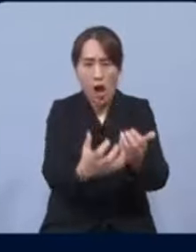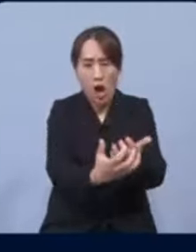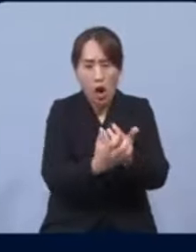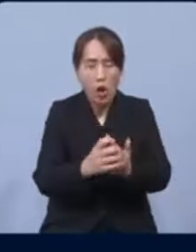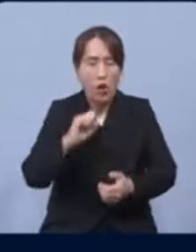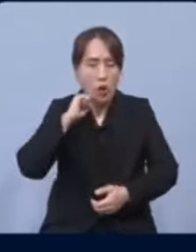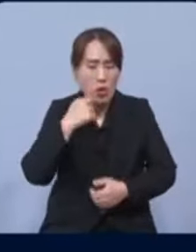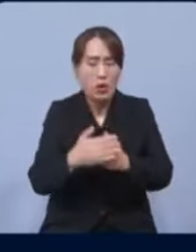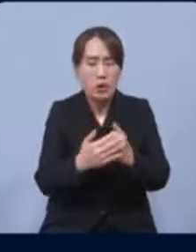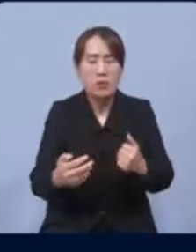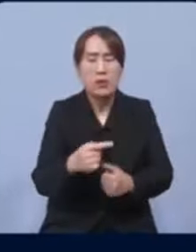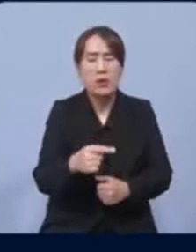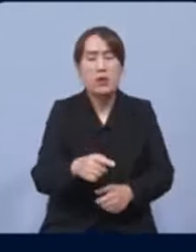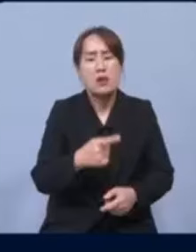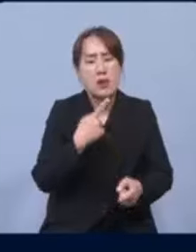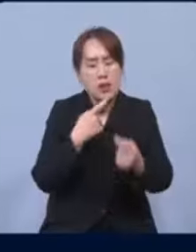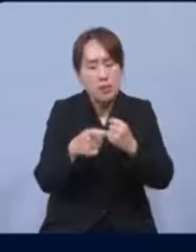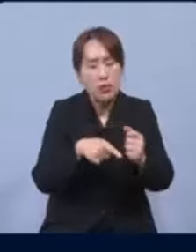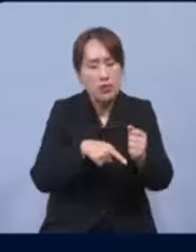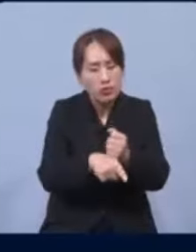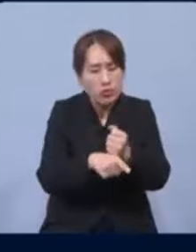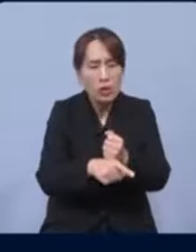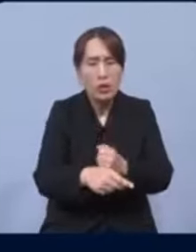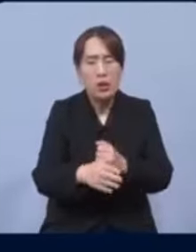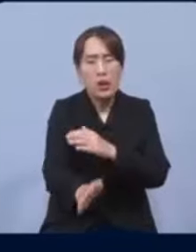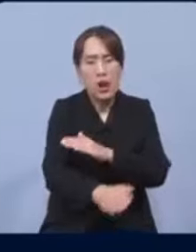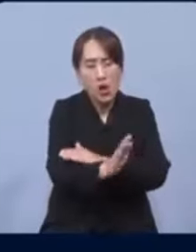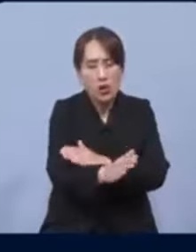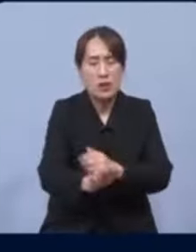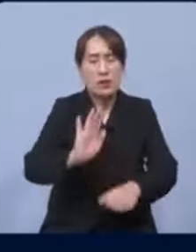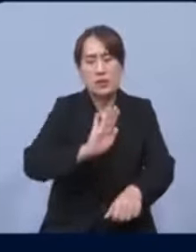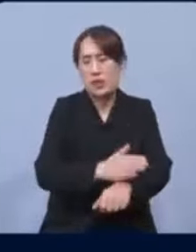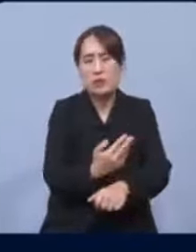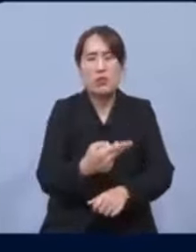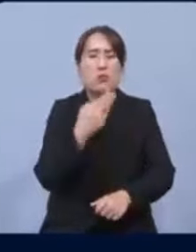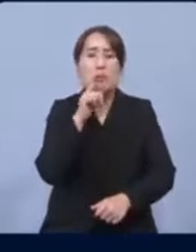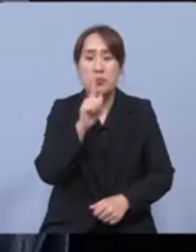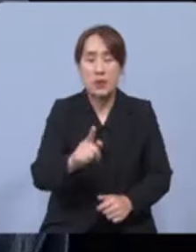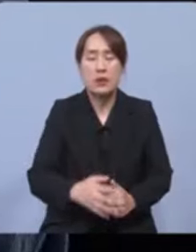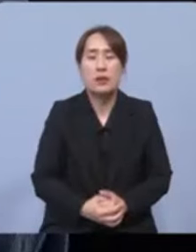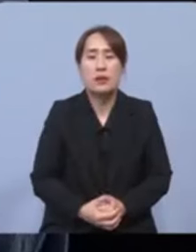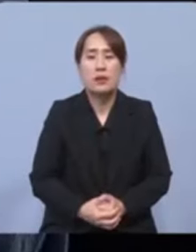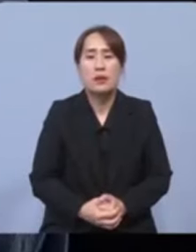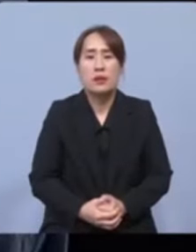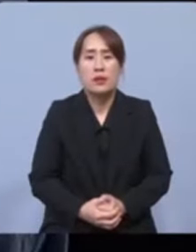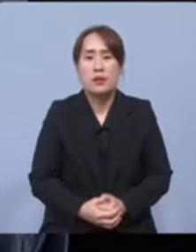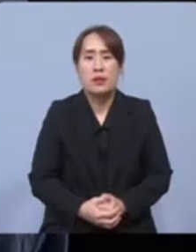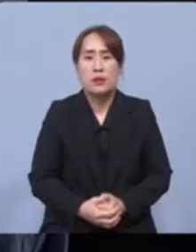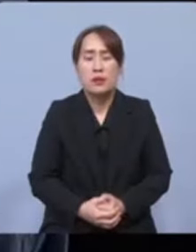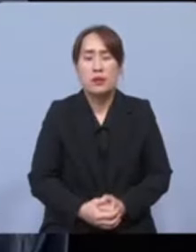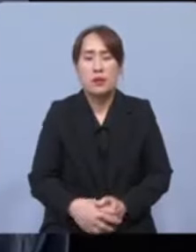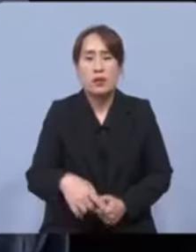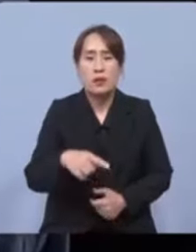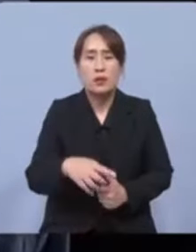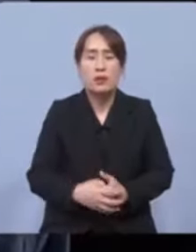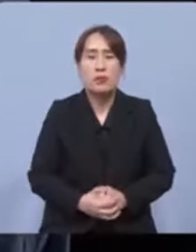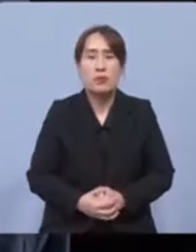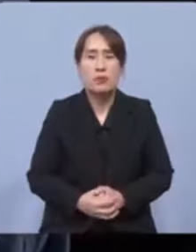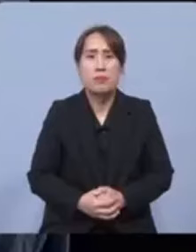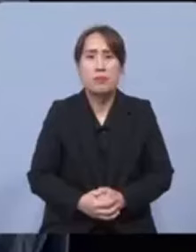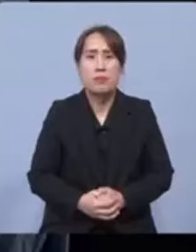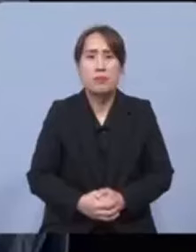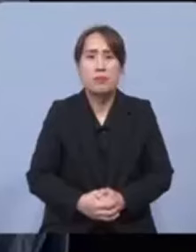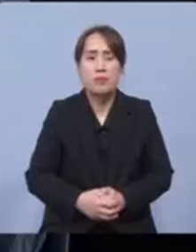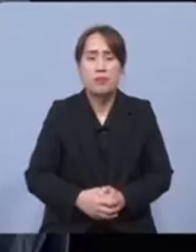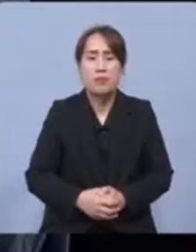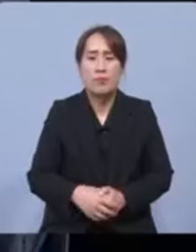수사 부실의 고의나 과실이 인정될 수 없다고 주장했습니다 두 아이들이 구속이 안